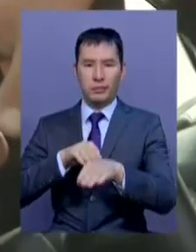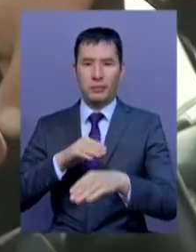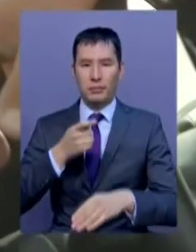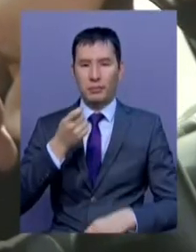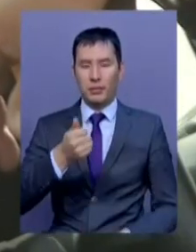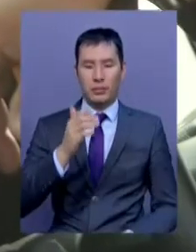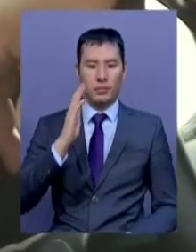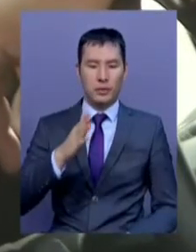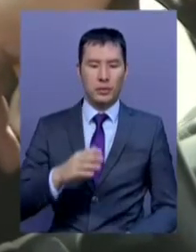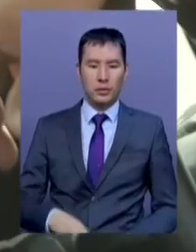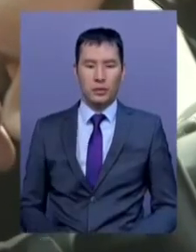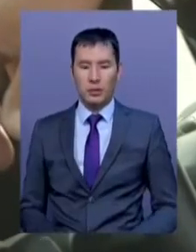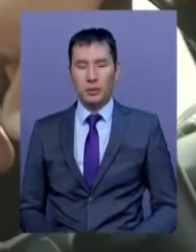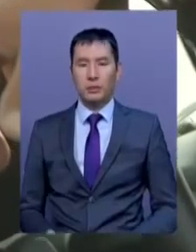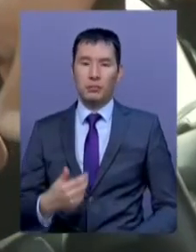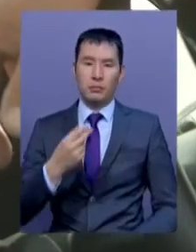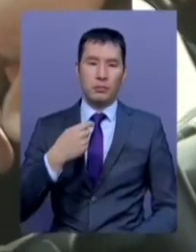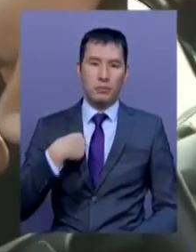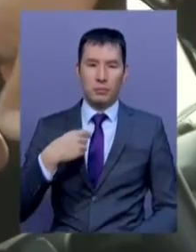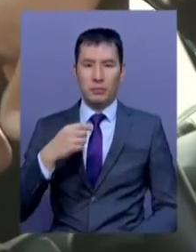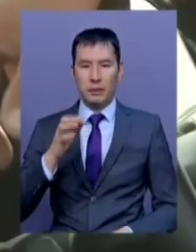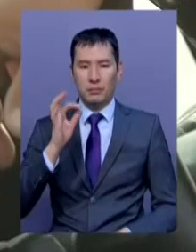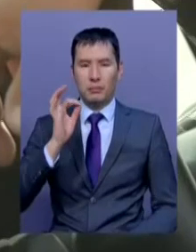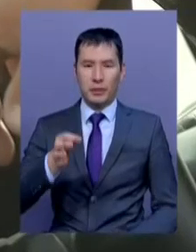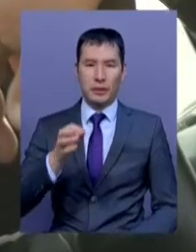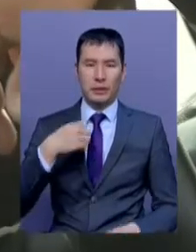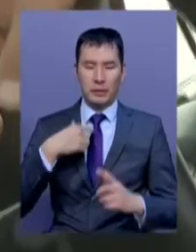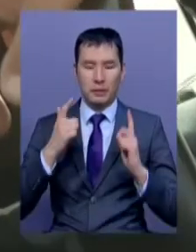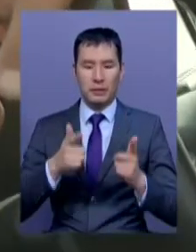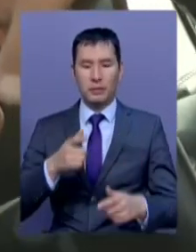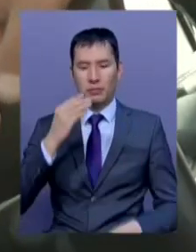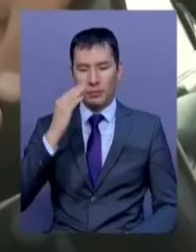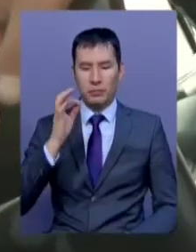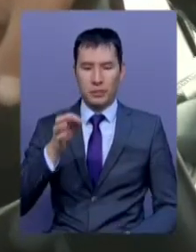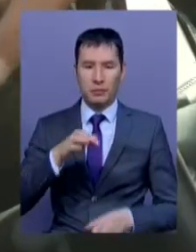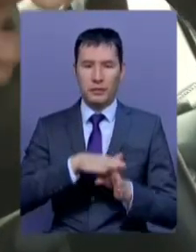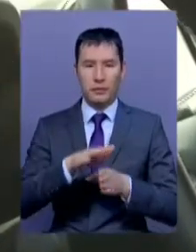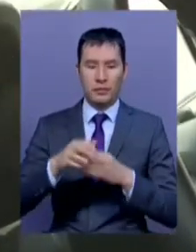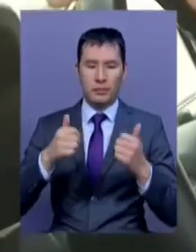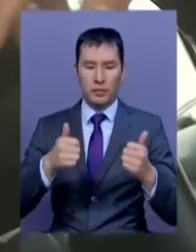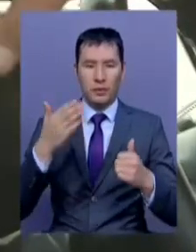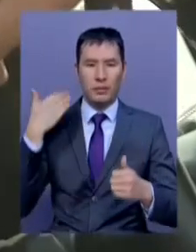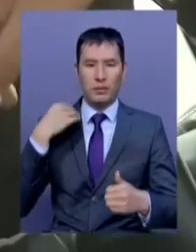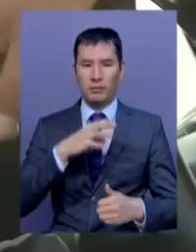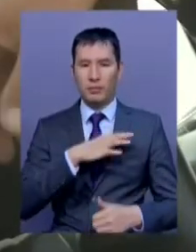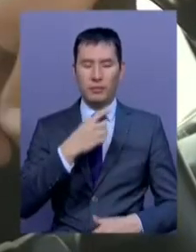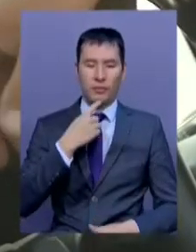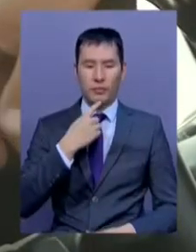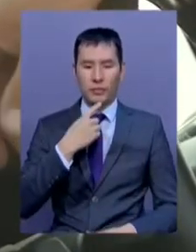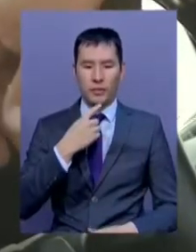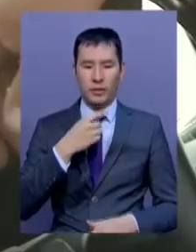дұрыс. Дұрыс, я. Кептеліс болмайды, пробка болмайды, я. Бұрын шкета кольцо болған ғой, тұрып қалатын